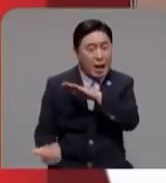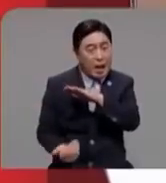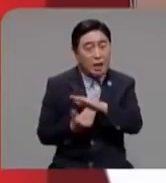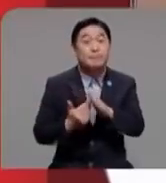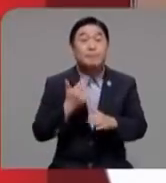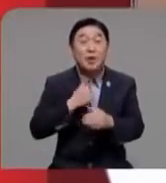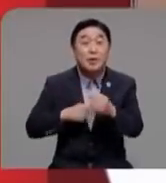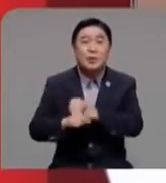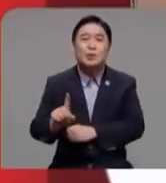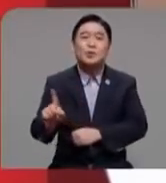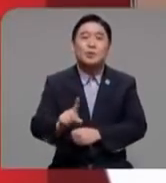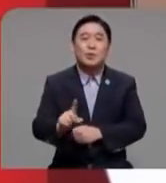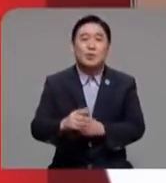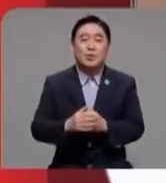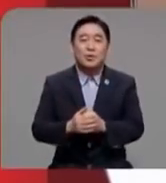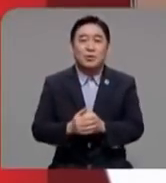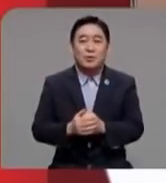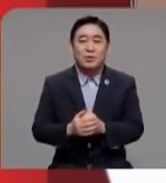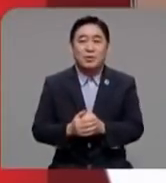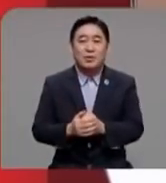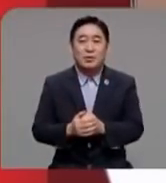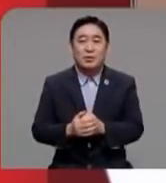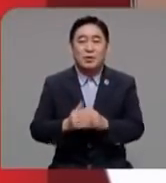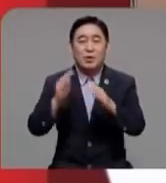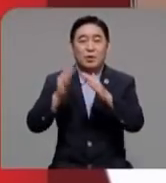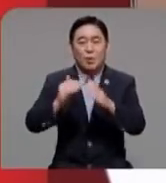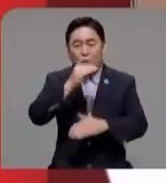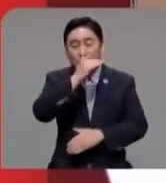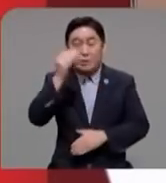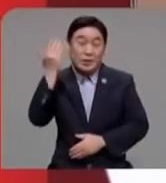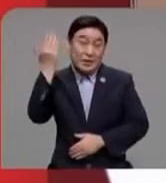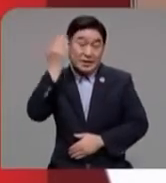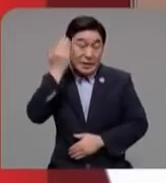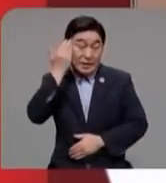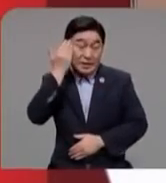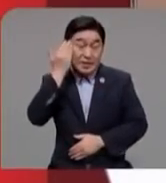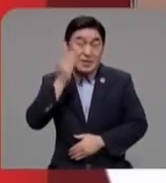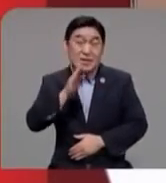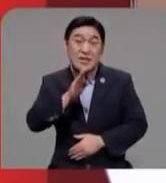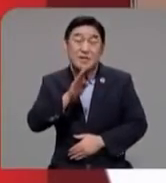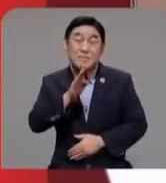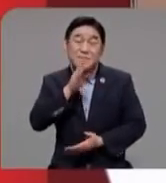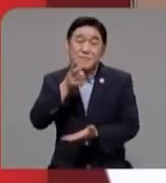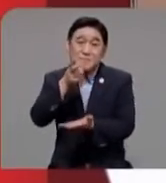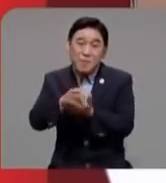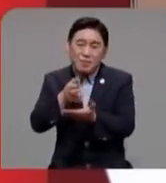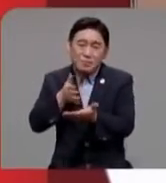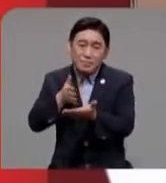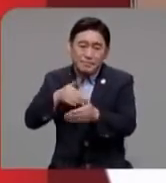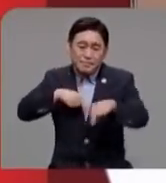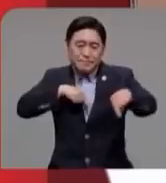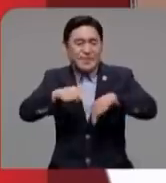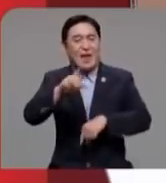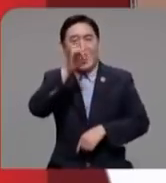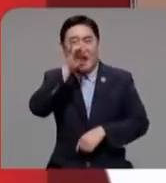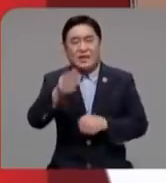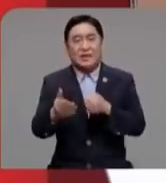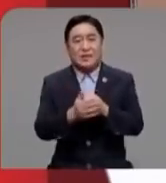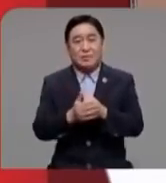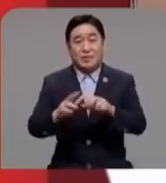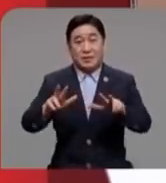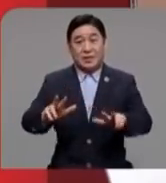부딪혔느냐? 그게 바로 공정, 상식, 또 실질적 법치 이런 것들이 안 됐기 때문이고,